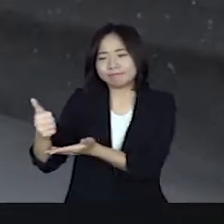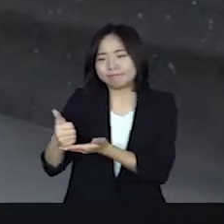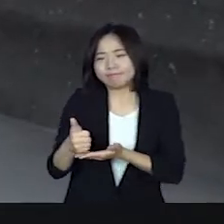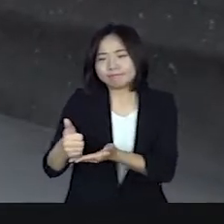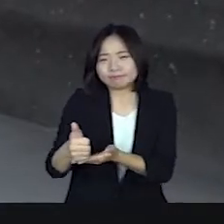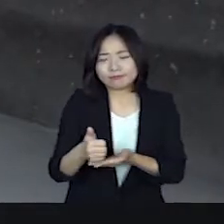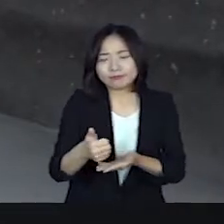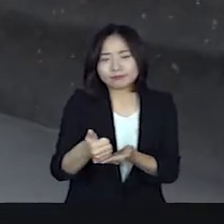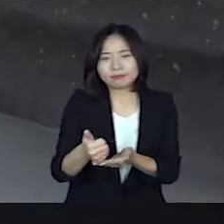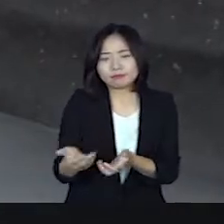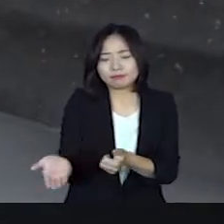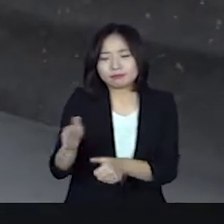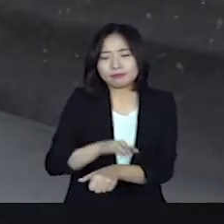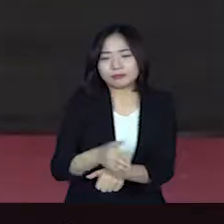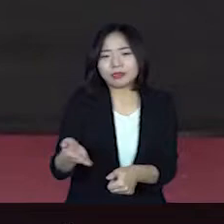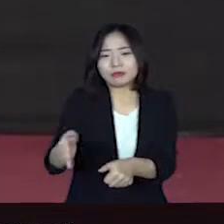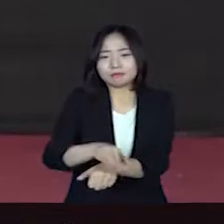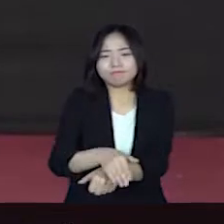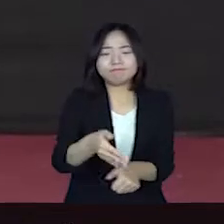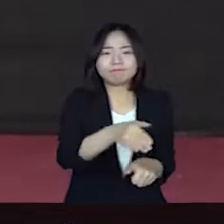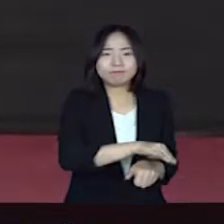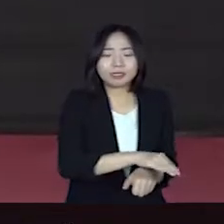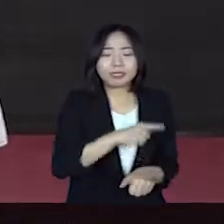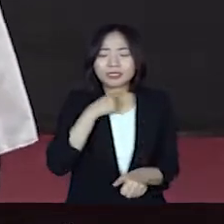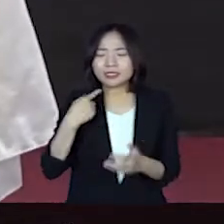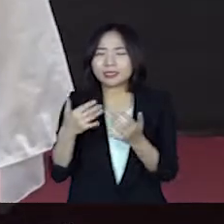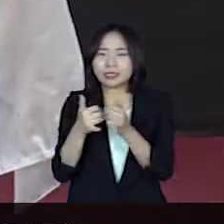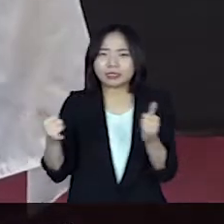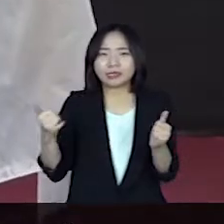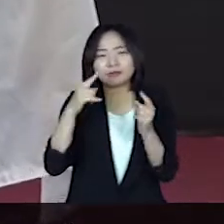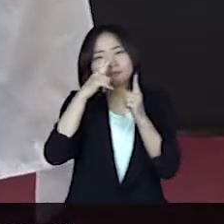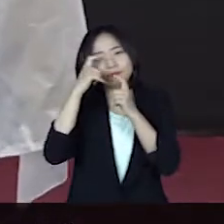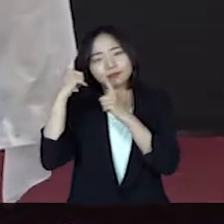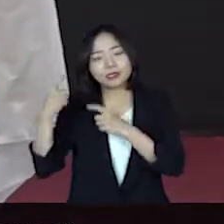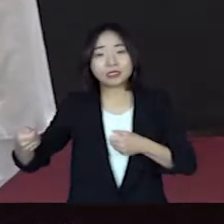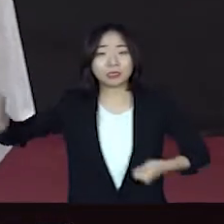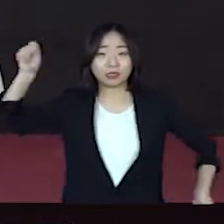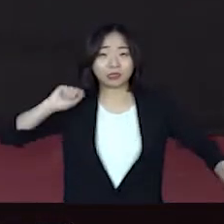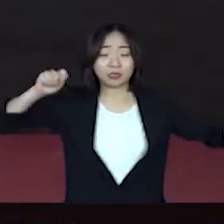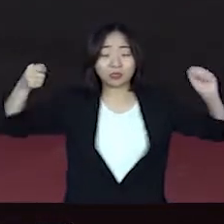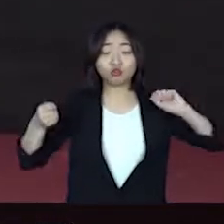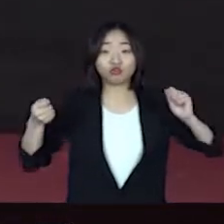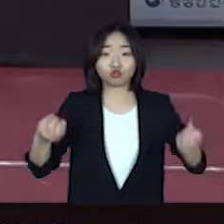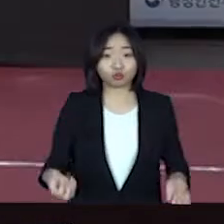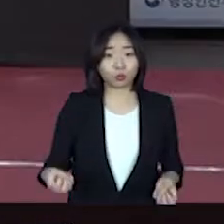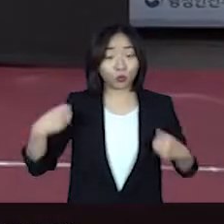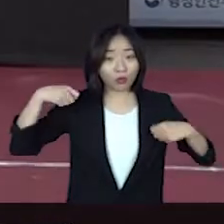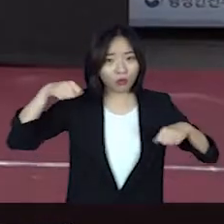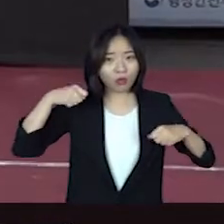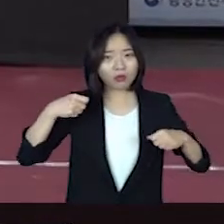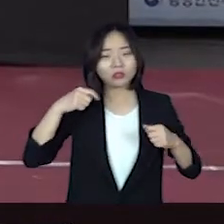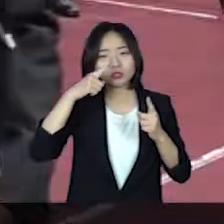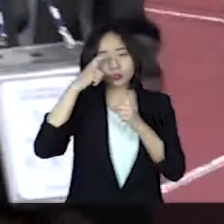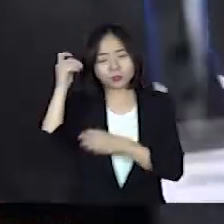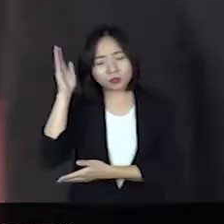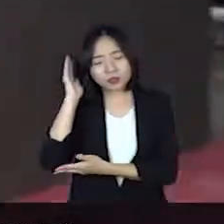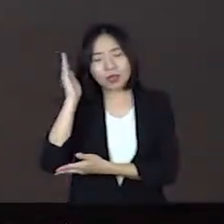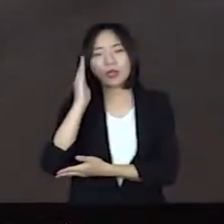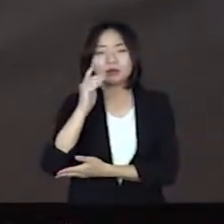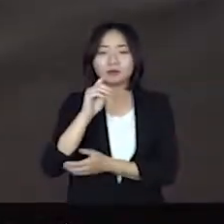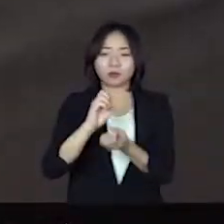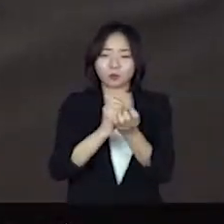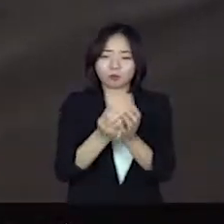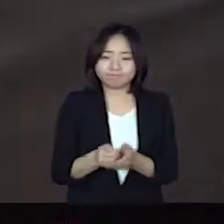동산에 봉안하기 위한 자리로 희생자들의 영면을 기원하기 위한 살풀이춤 공연, 추모사, 헌화